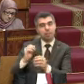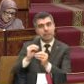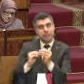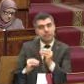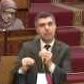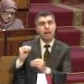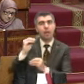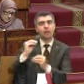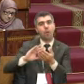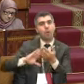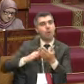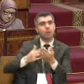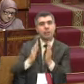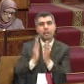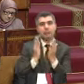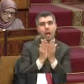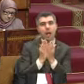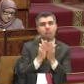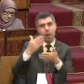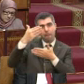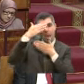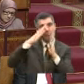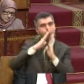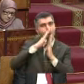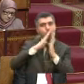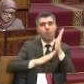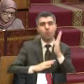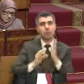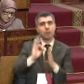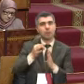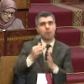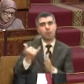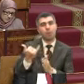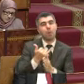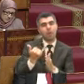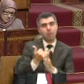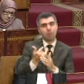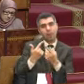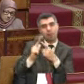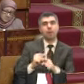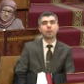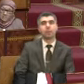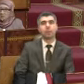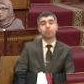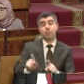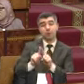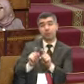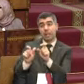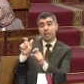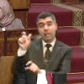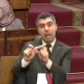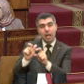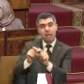لكل الطلبه المغاربه باش حتى هما يستافدوا. كتعرفوا السيد الوزير على ان منطقه عمله المضيق في النطاق تحديدا كيعيشوا الناس ديالها من